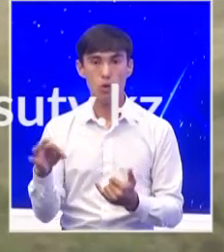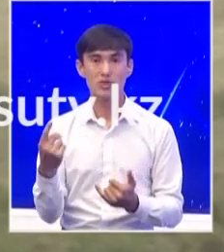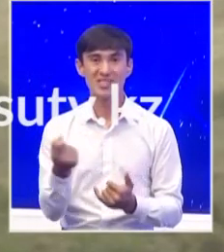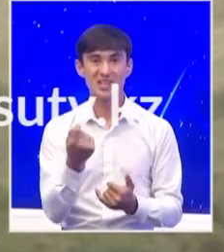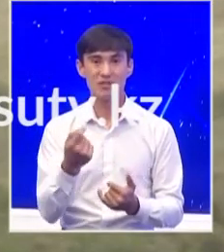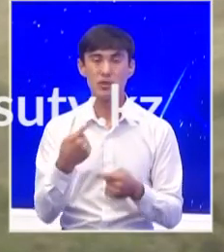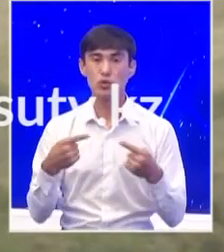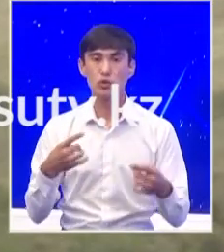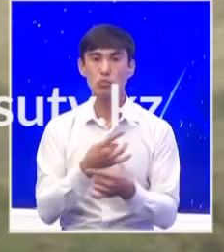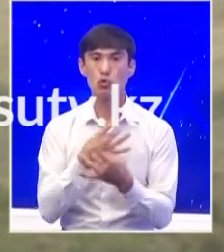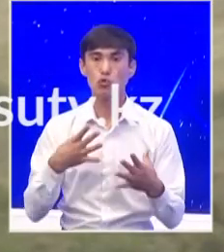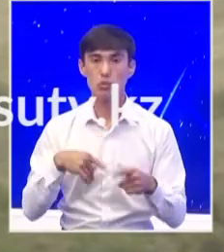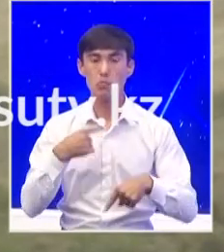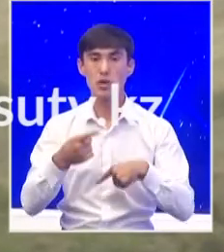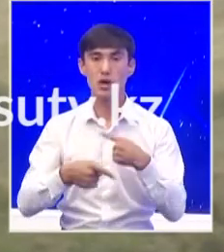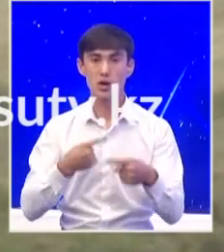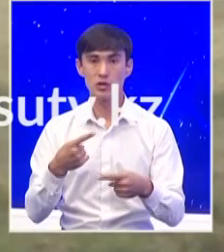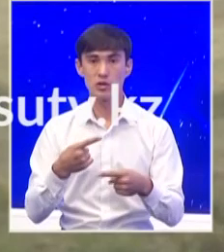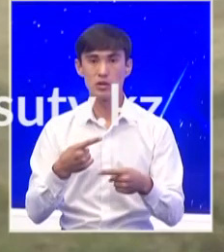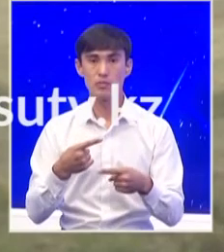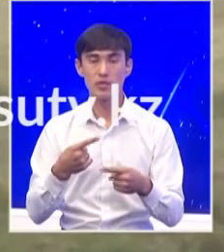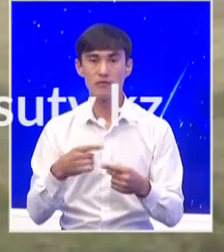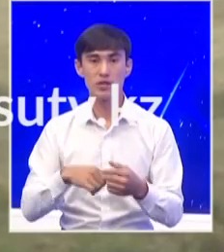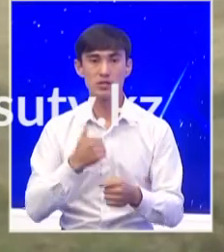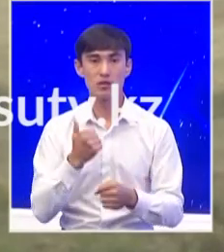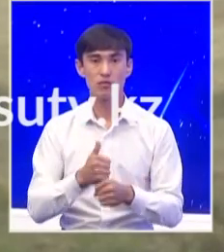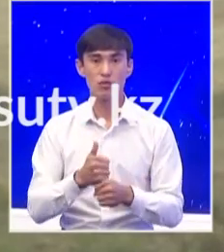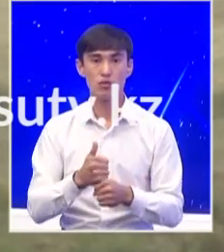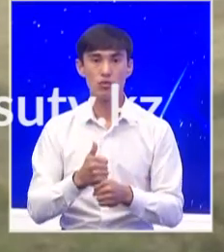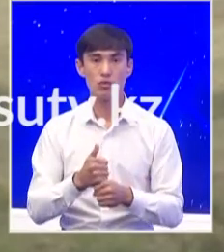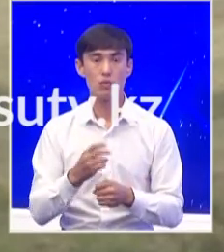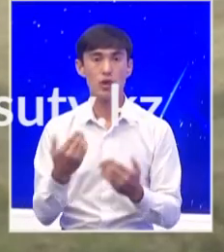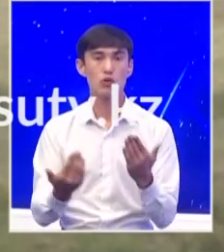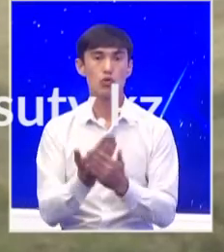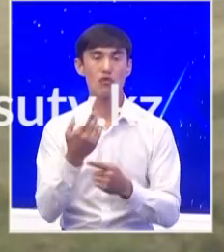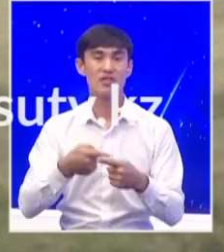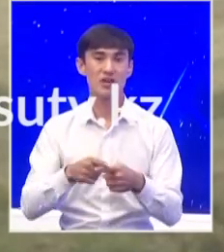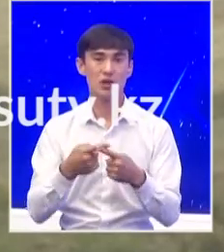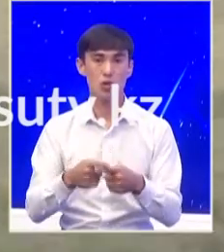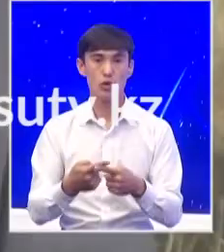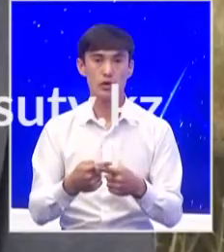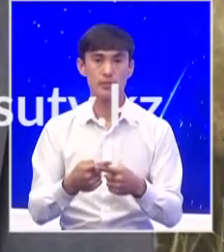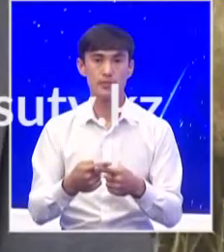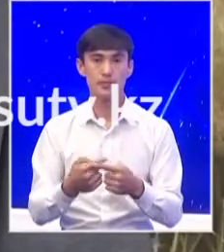другой культурам мы уже переходим на... В основном на новые технологии.